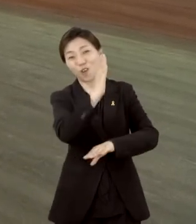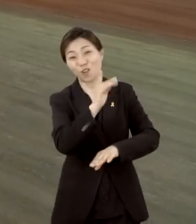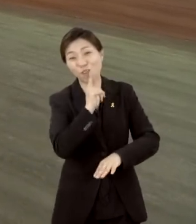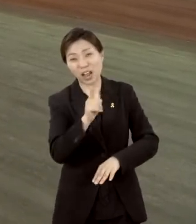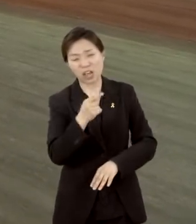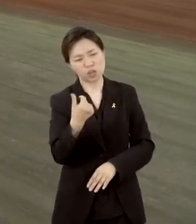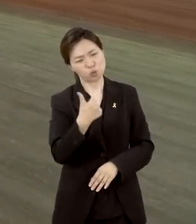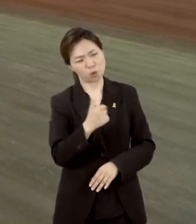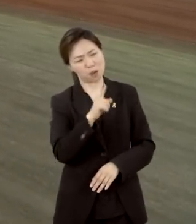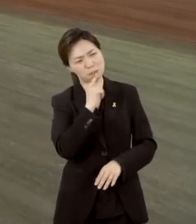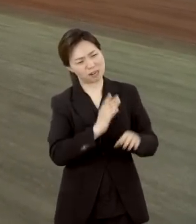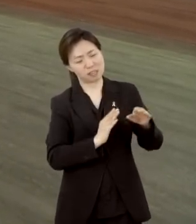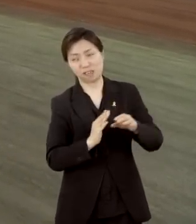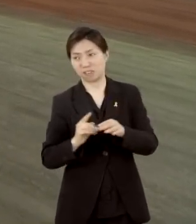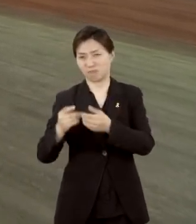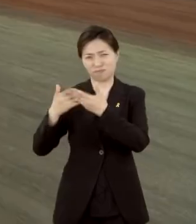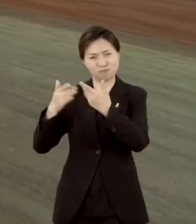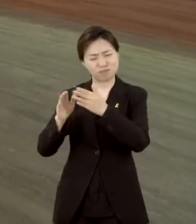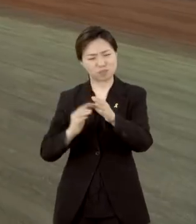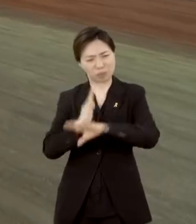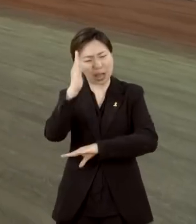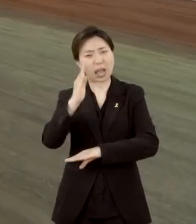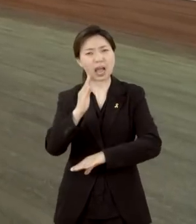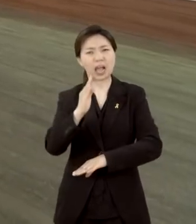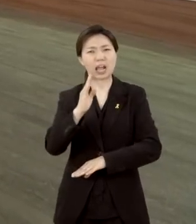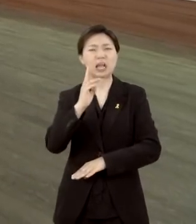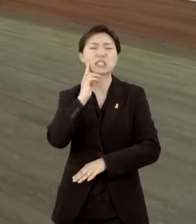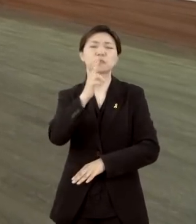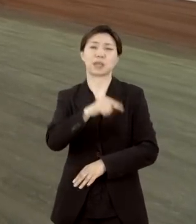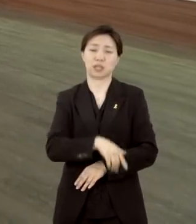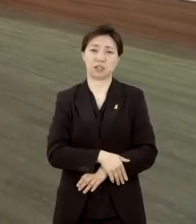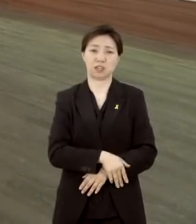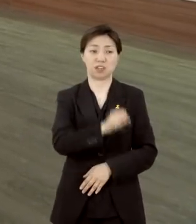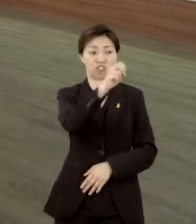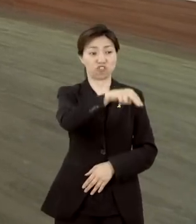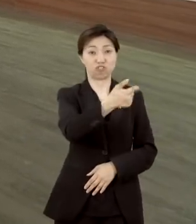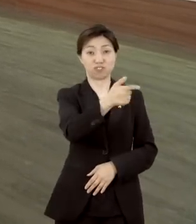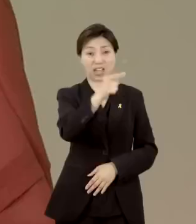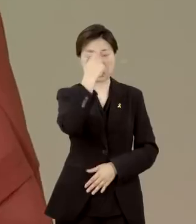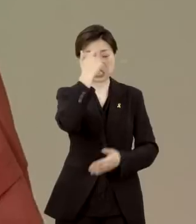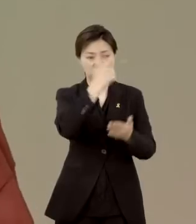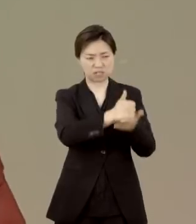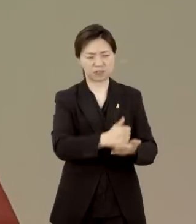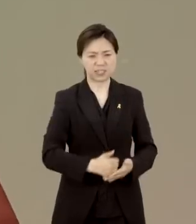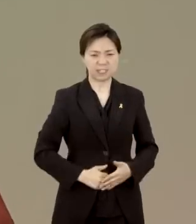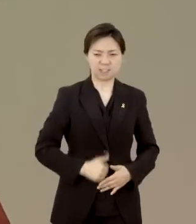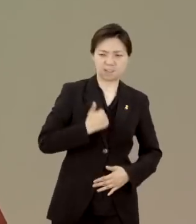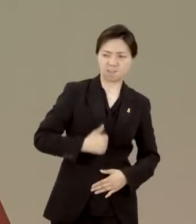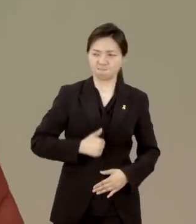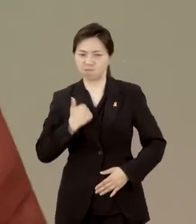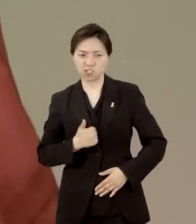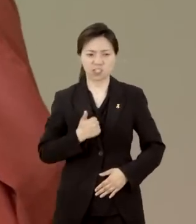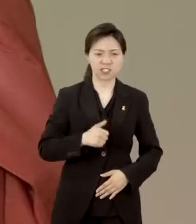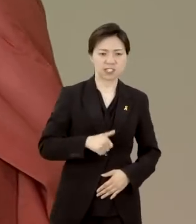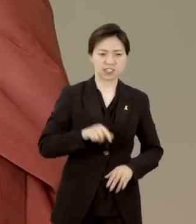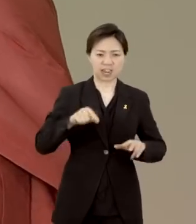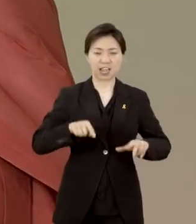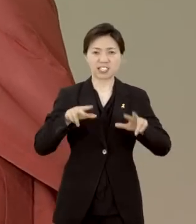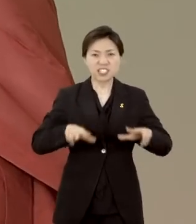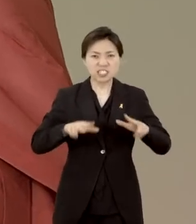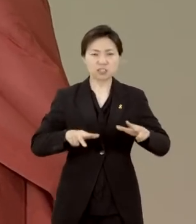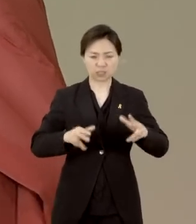넘었다 표현하죠 선을 넘었어요 윤아 스님이 윤아 스님이 막 씩씩거리면서